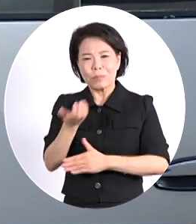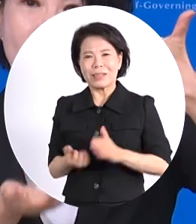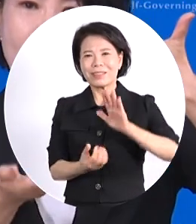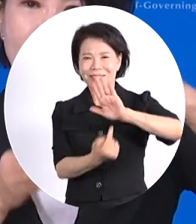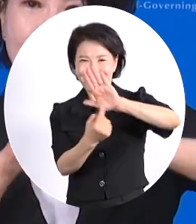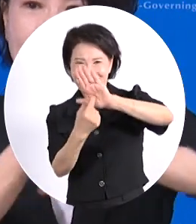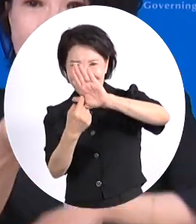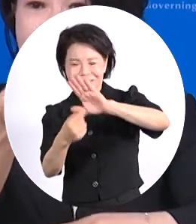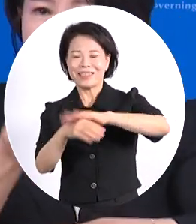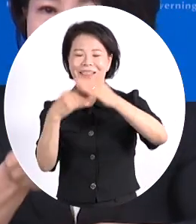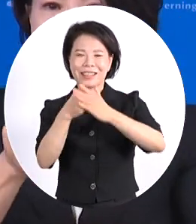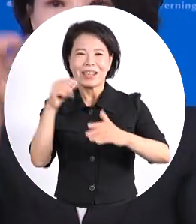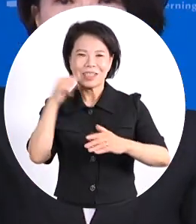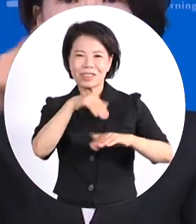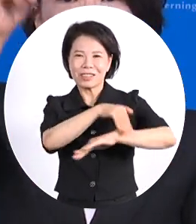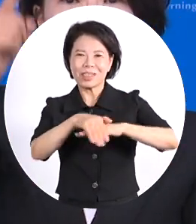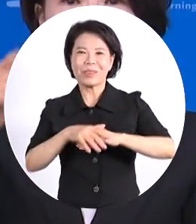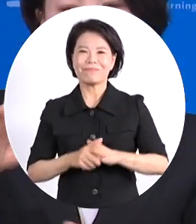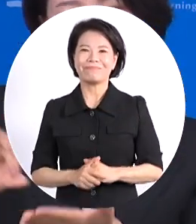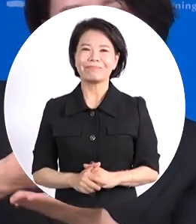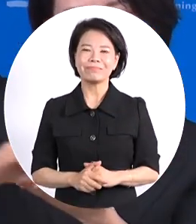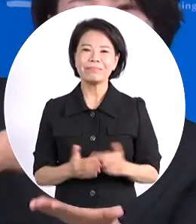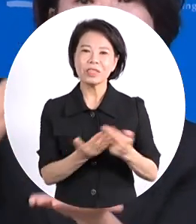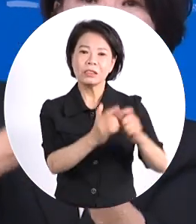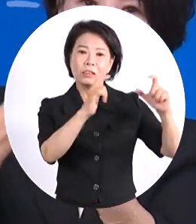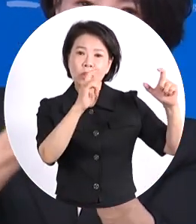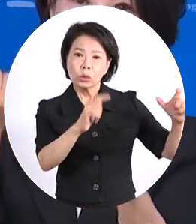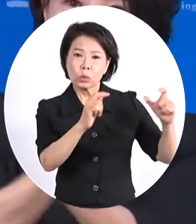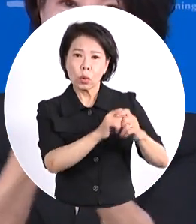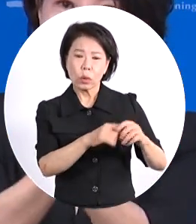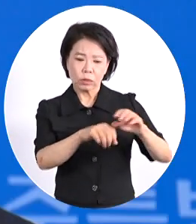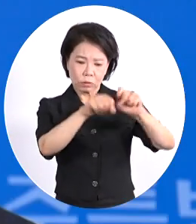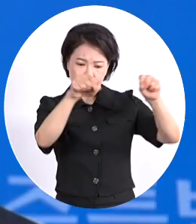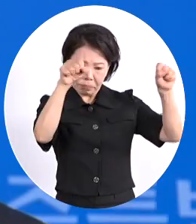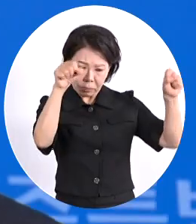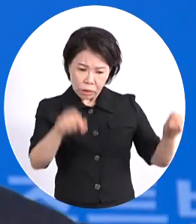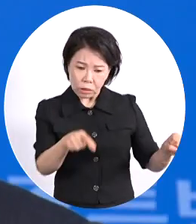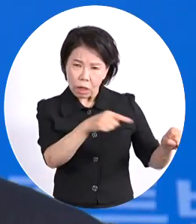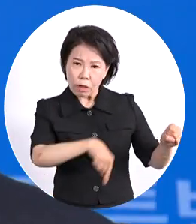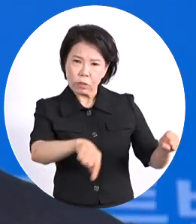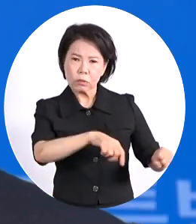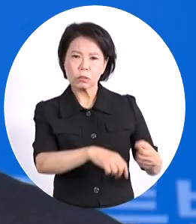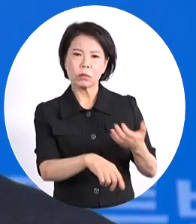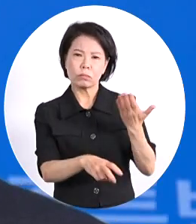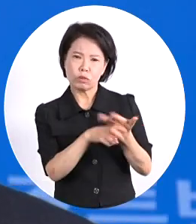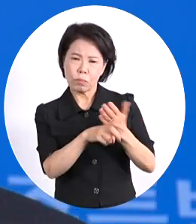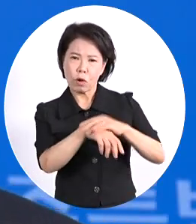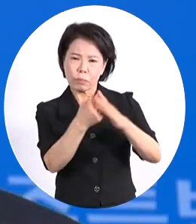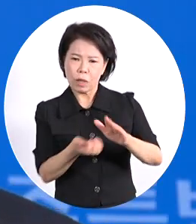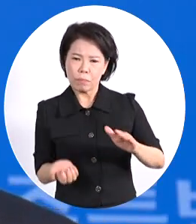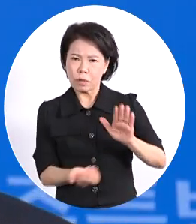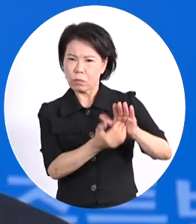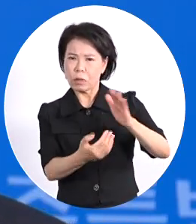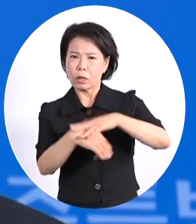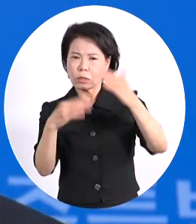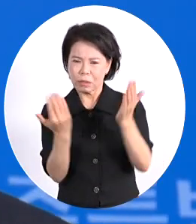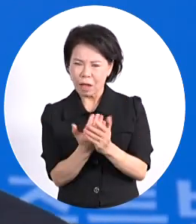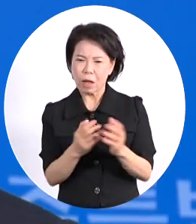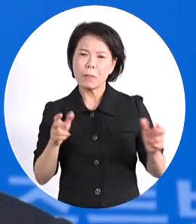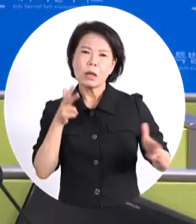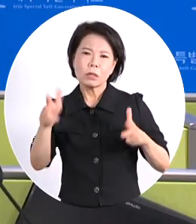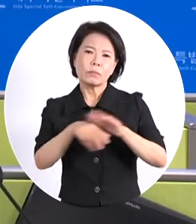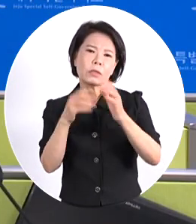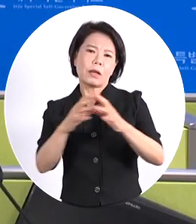사전 안내도 철저히 하기로 했습니다. 제주도는 플랫폼 기반의 부당 행위 예방을 위해 통신 판매